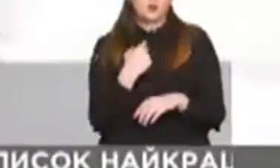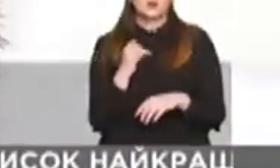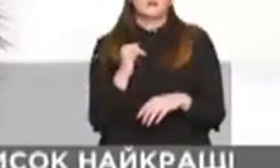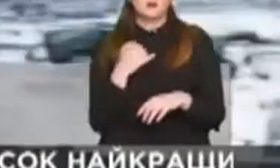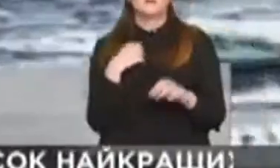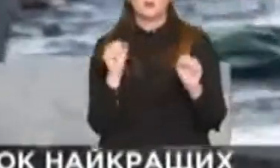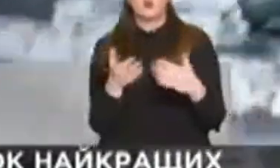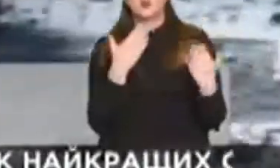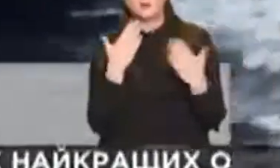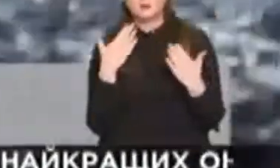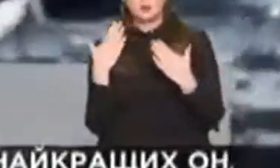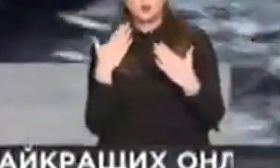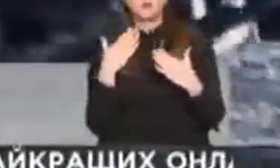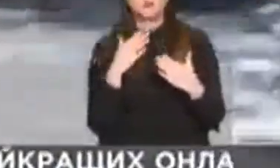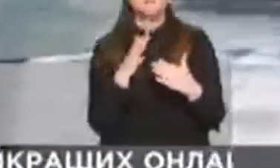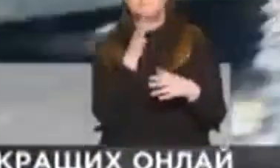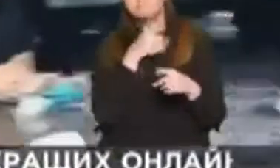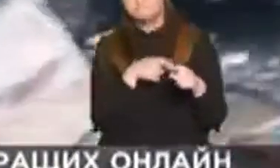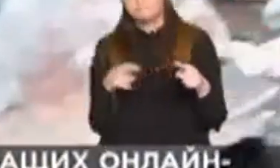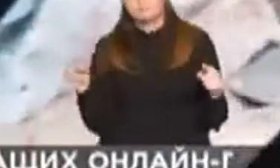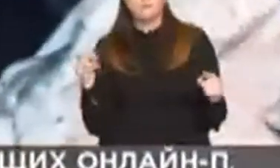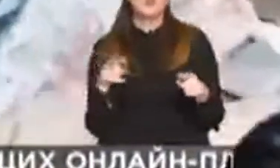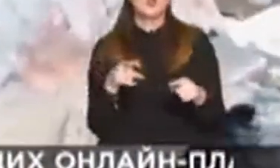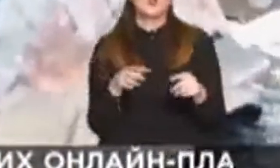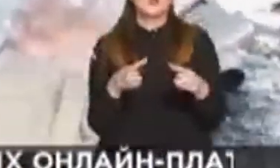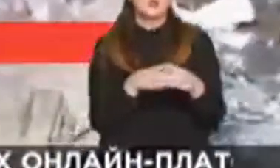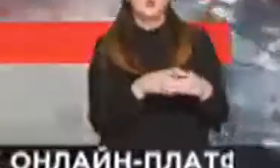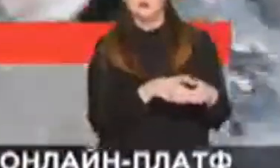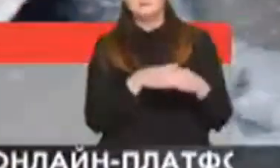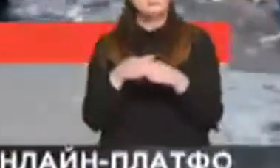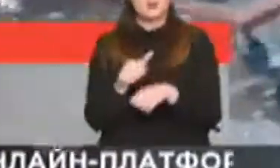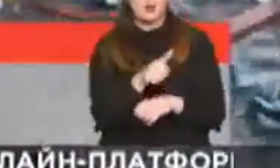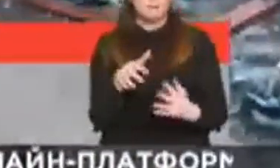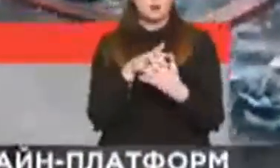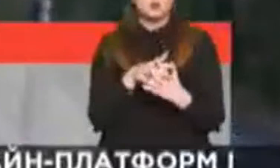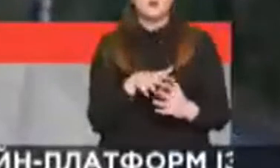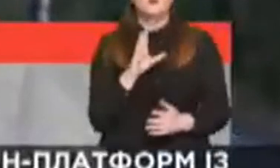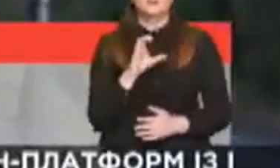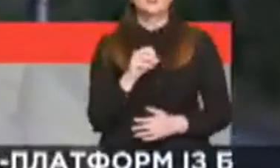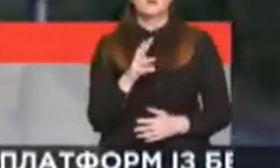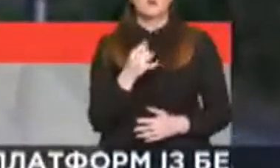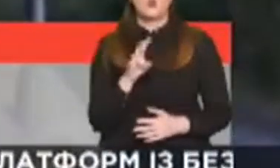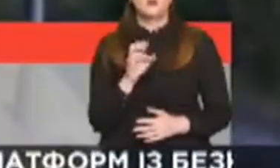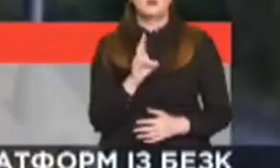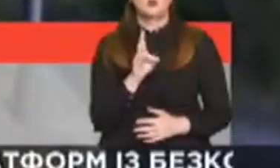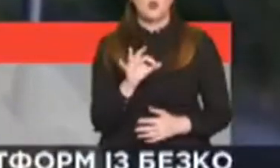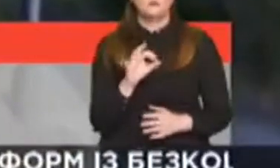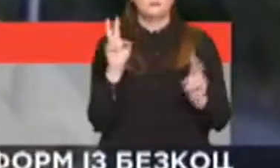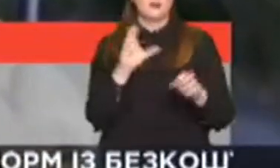ми ще могли там поспілкуватися. Через певний час батальйон «Донбас» відправили на передову. Володимир Самоленко на позивний «Вован»